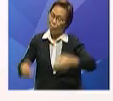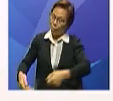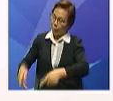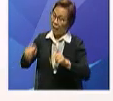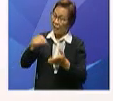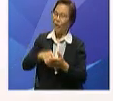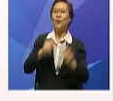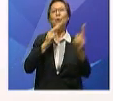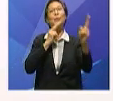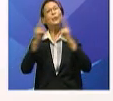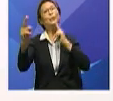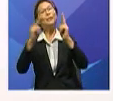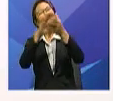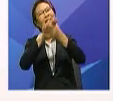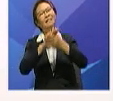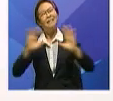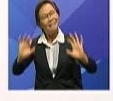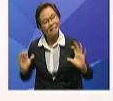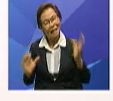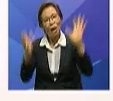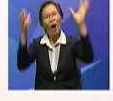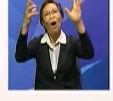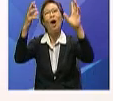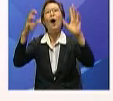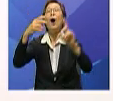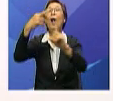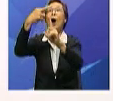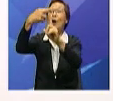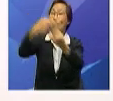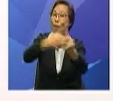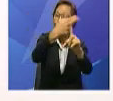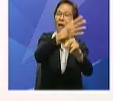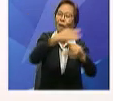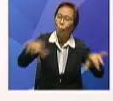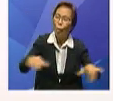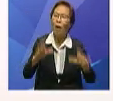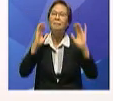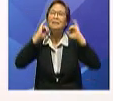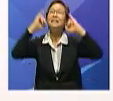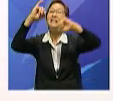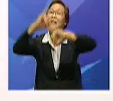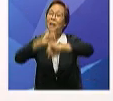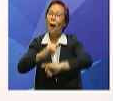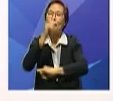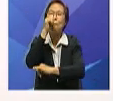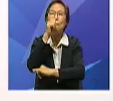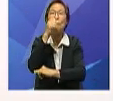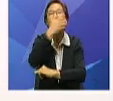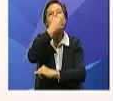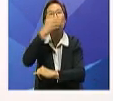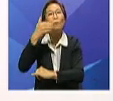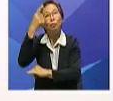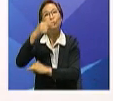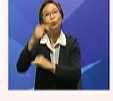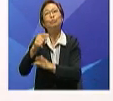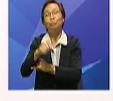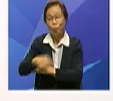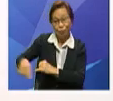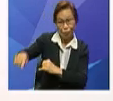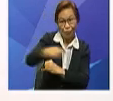ini untuk mengucapkan selamat menyambut bulan Ramadhan dan menjalani ibadah puasa sebagian beragama islam